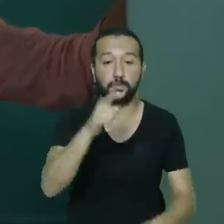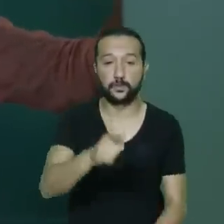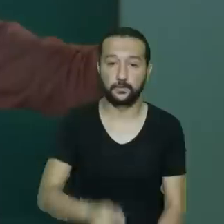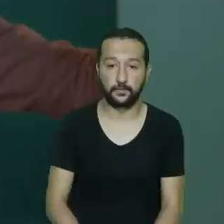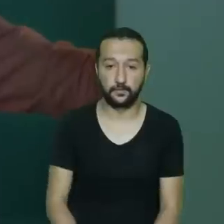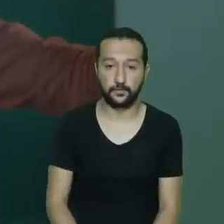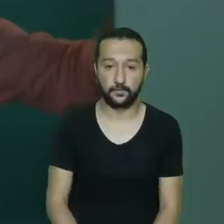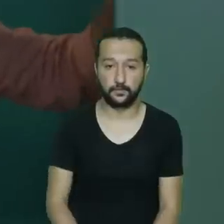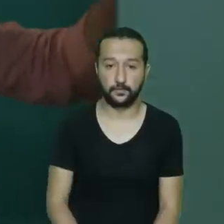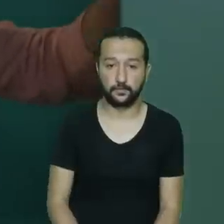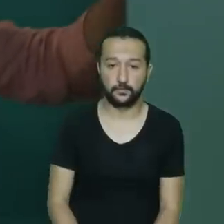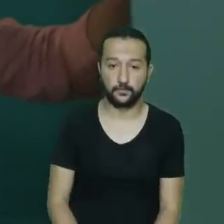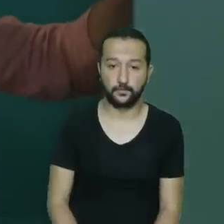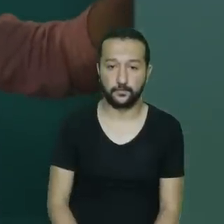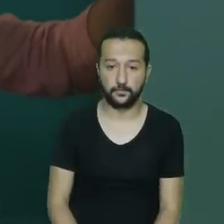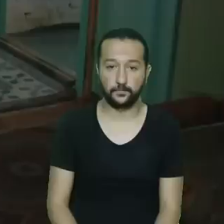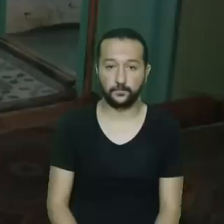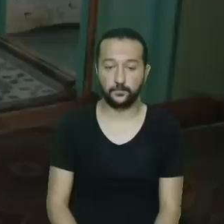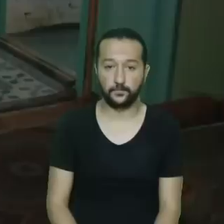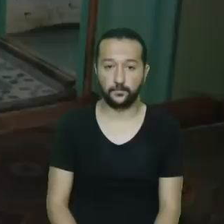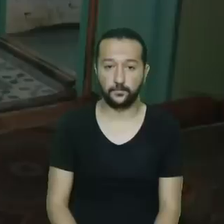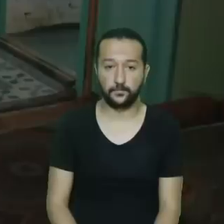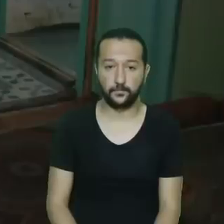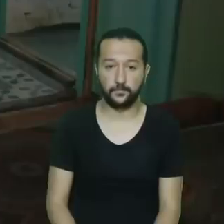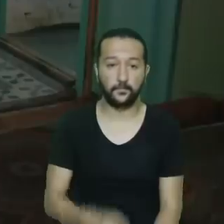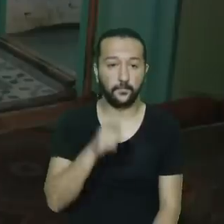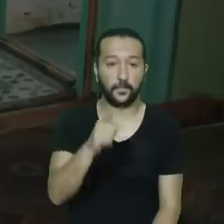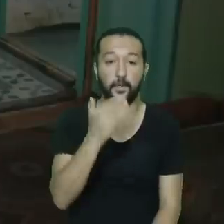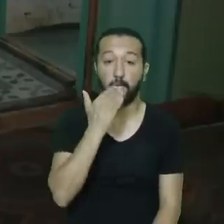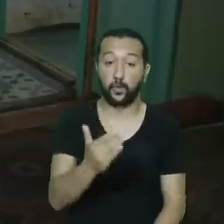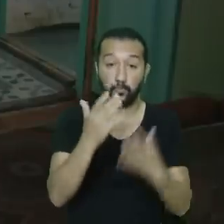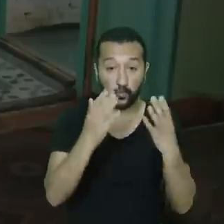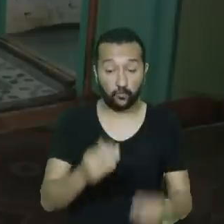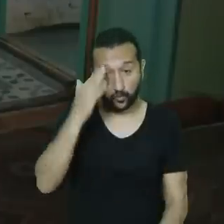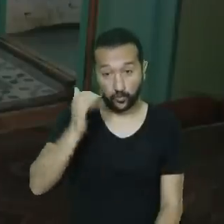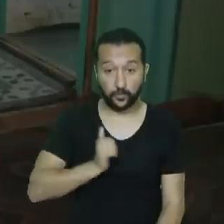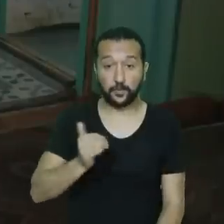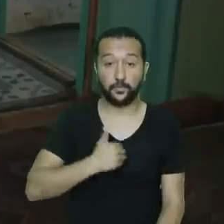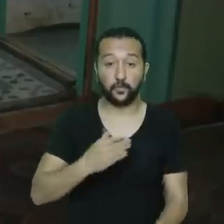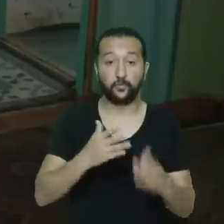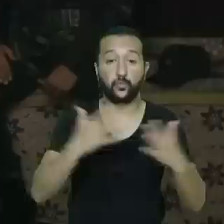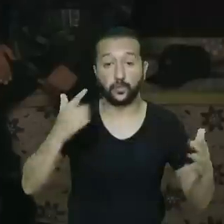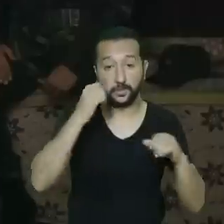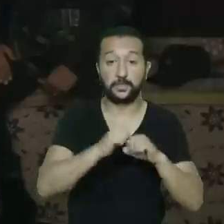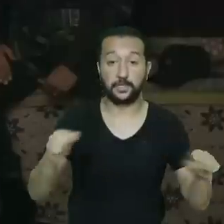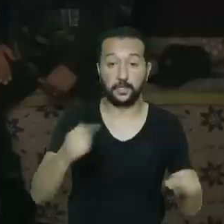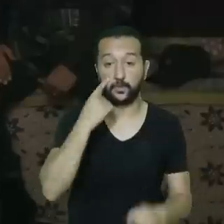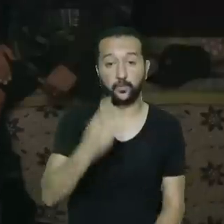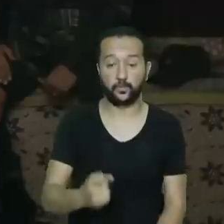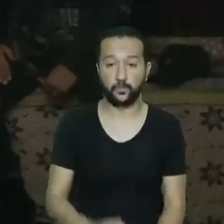Sibel yukarı devirdiği gözlerini iri iri açarak Hüseyin'e ters ters baktı. Yani demem o ki komutanım. Biz çok büyük zarar gördük.